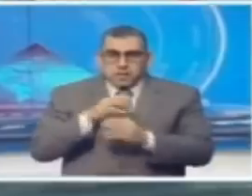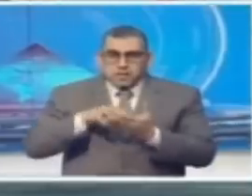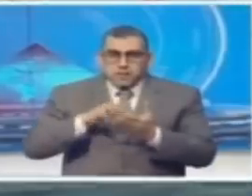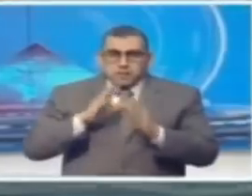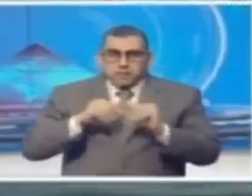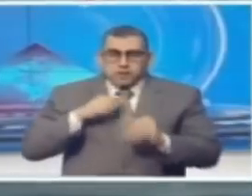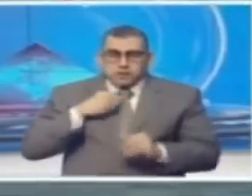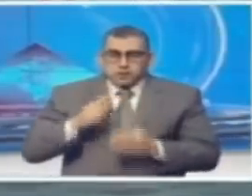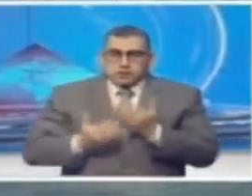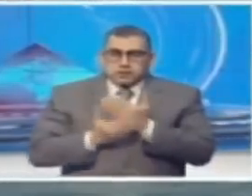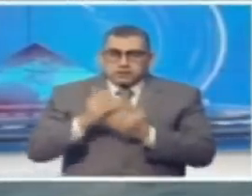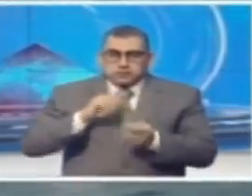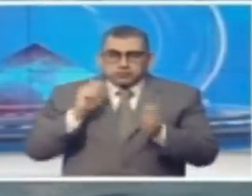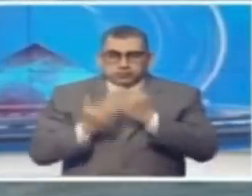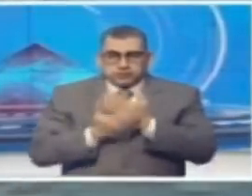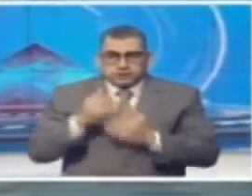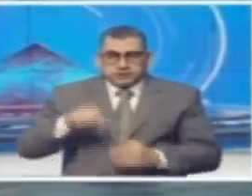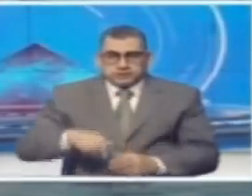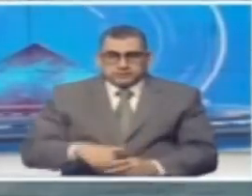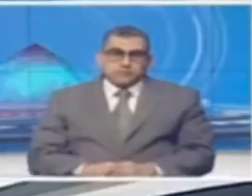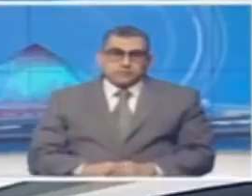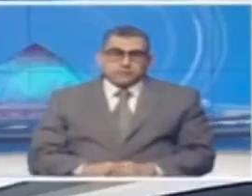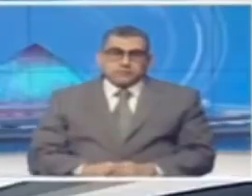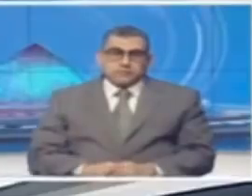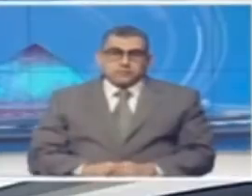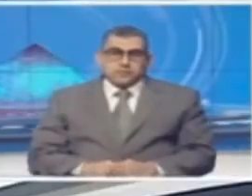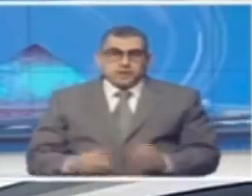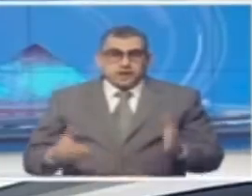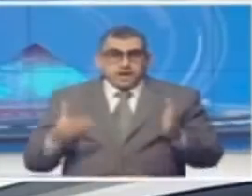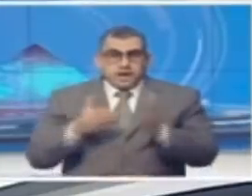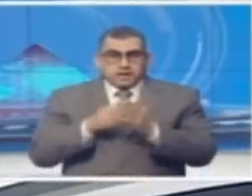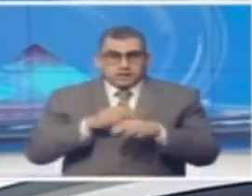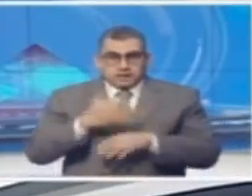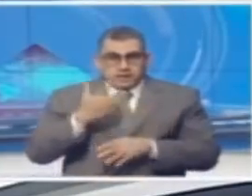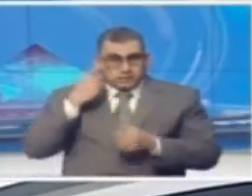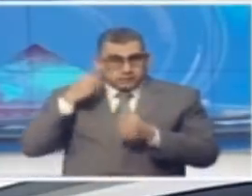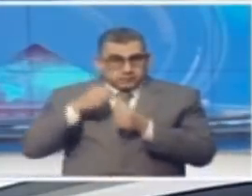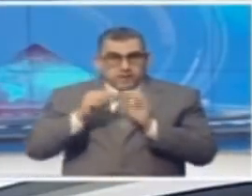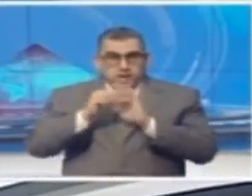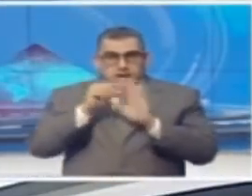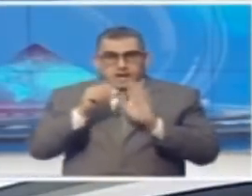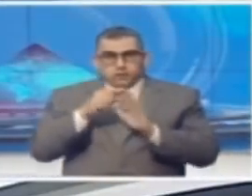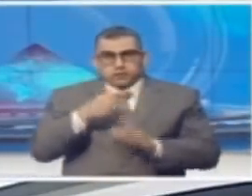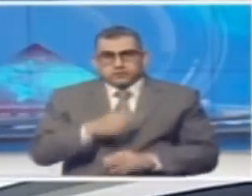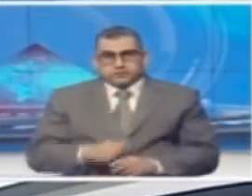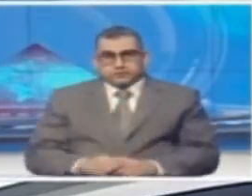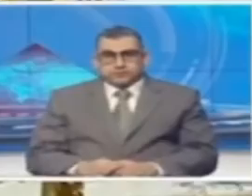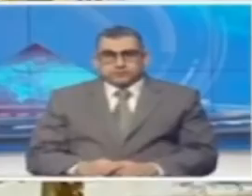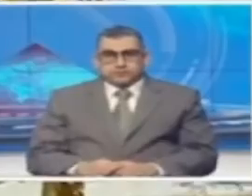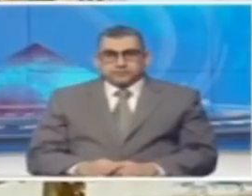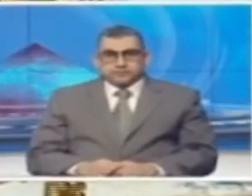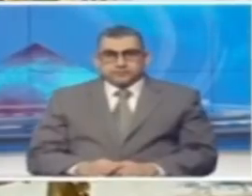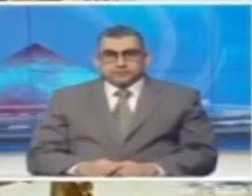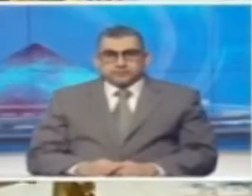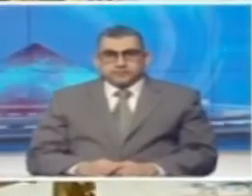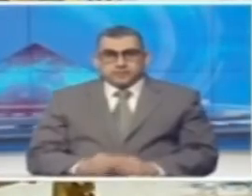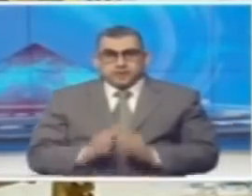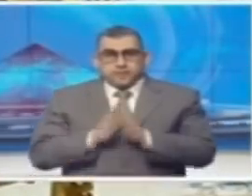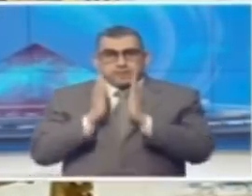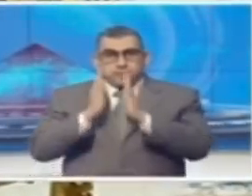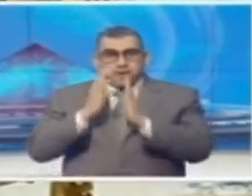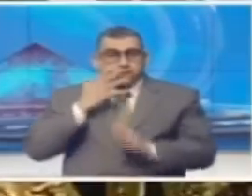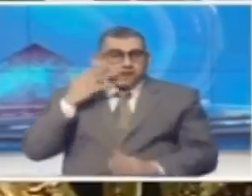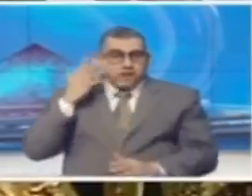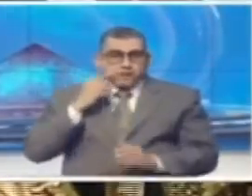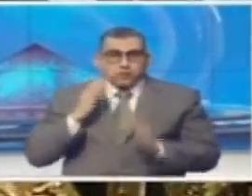الجديدة ومصر الرقمية. نهاية الخامسة، وهذا تذكير بأبرز العناوين. الملف